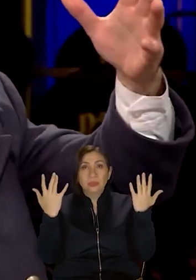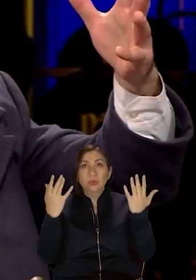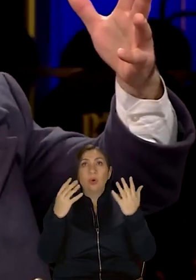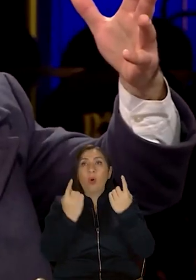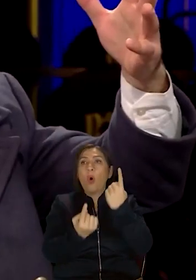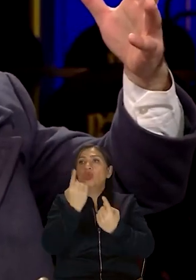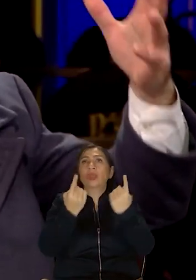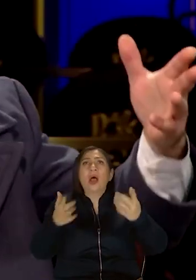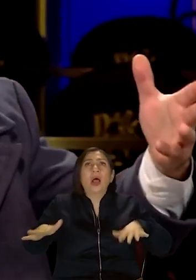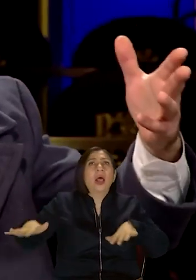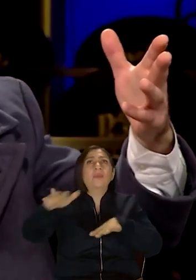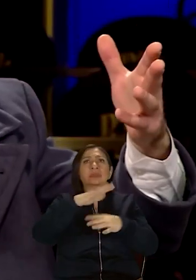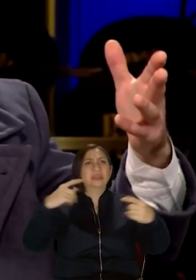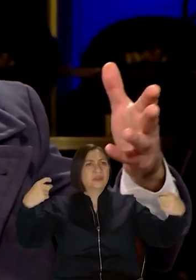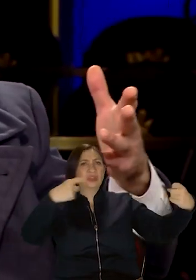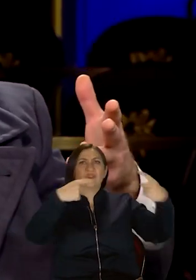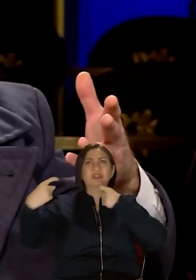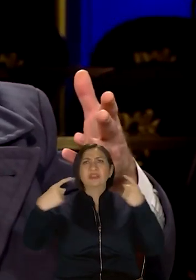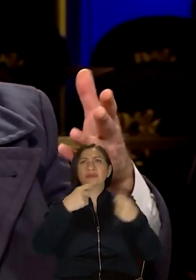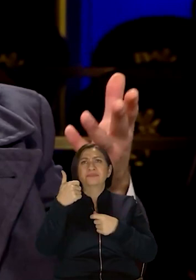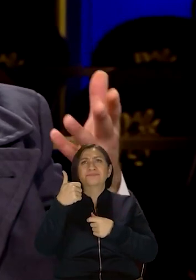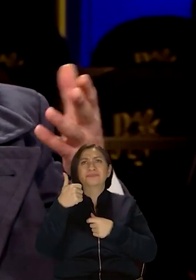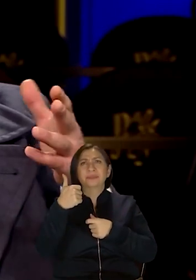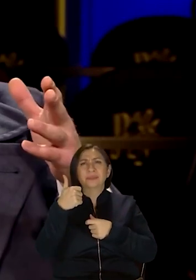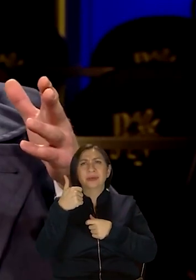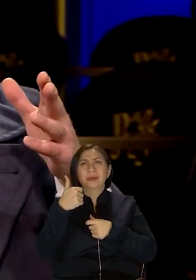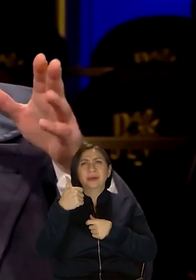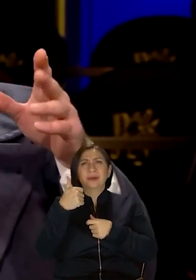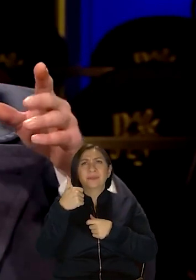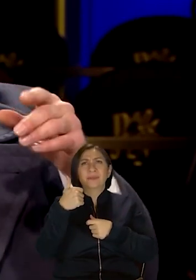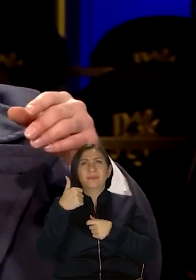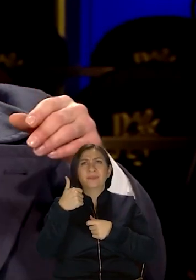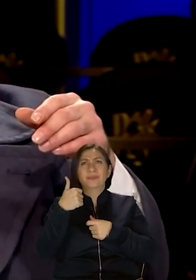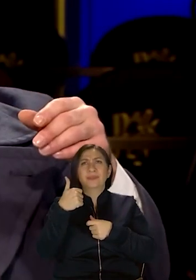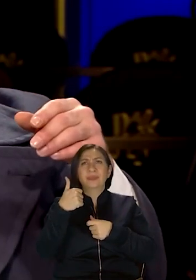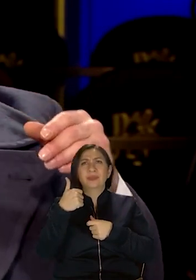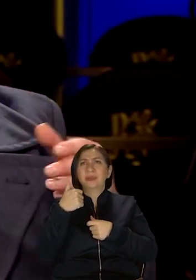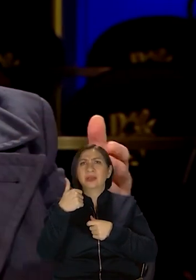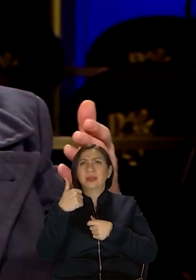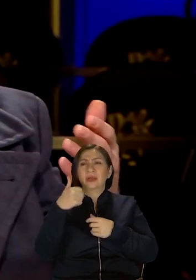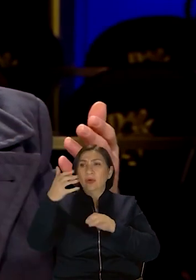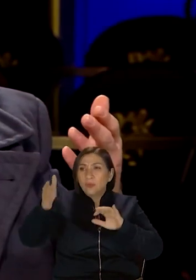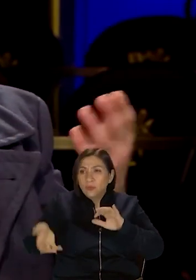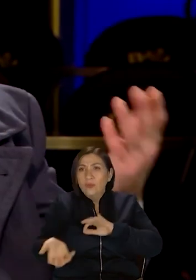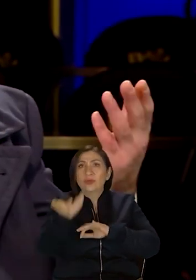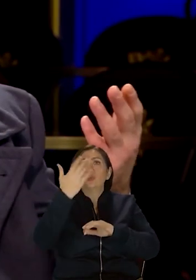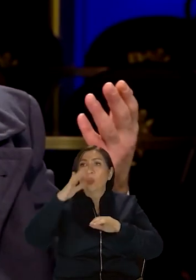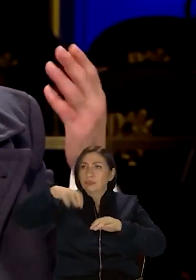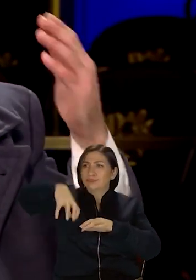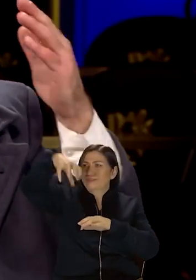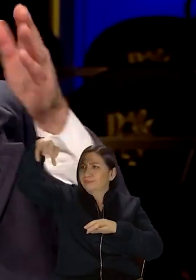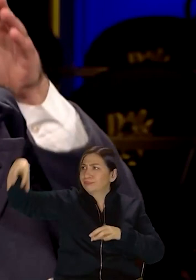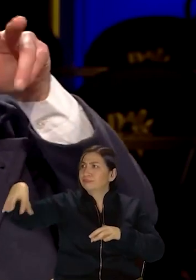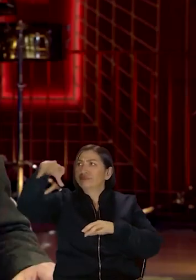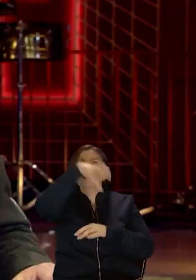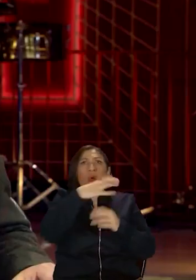çorak bir arazi ama hani savaş yapılır yani. Hani hani böyle şey yok. Vinç yok. Bir kere çok enteresan.